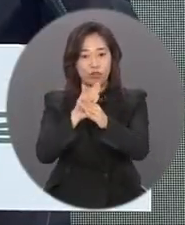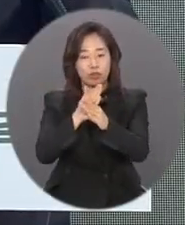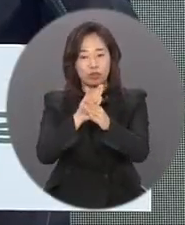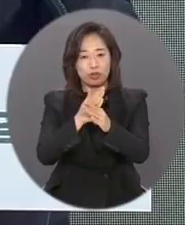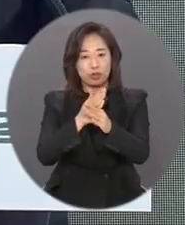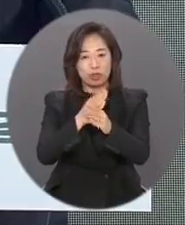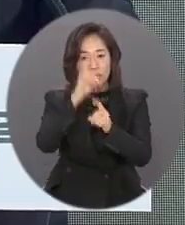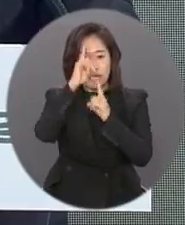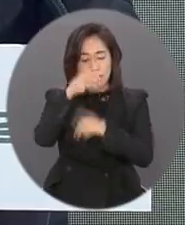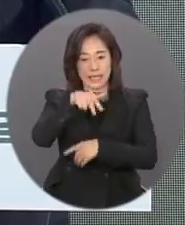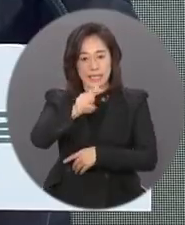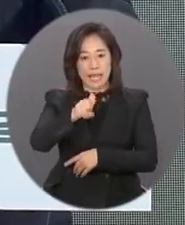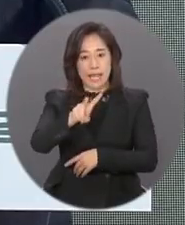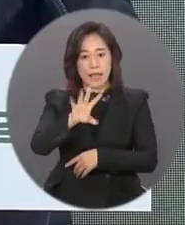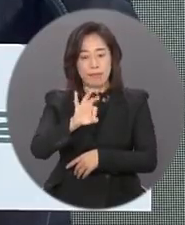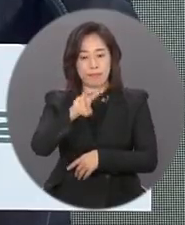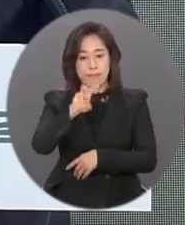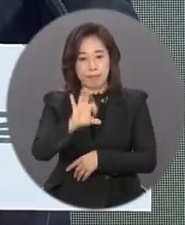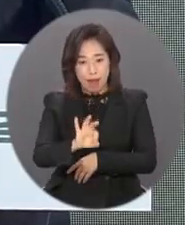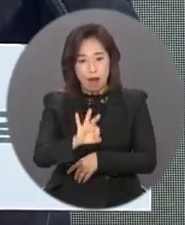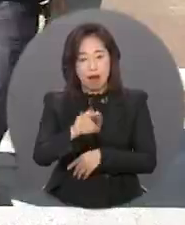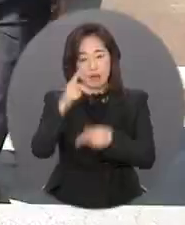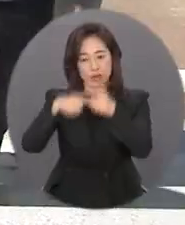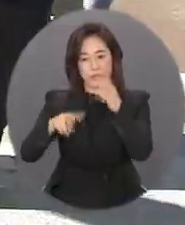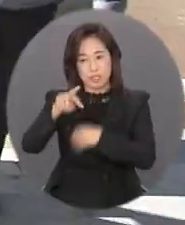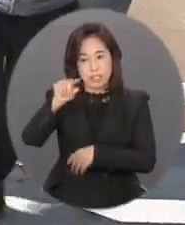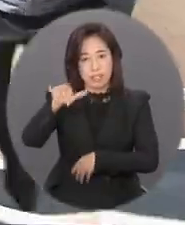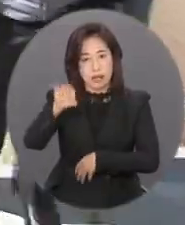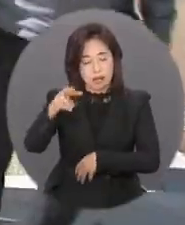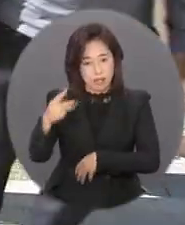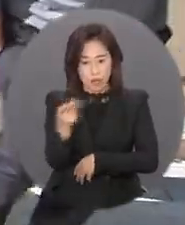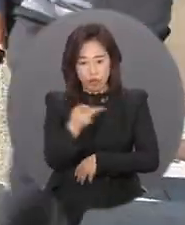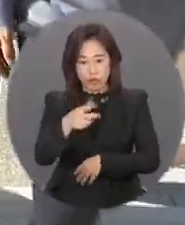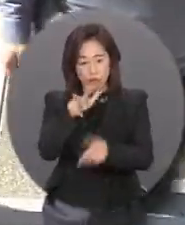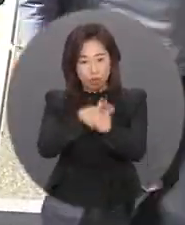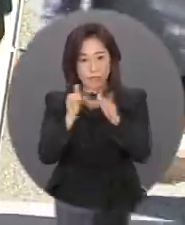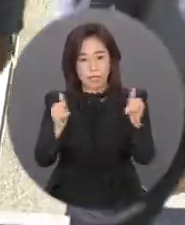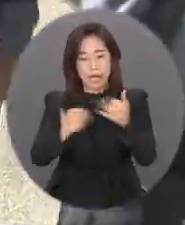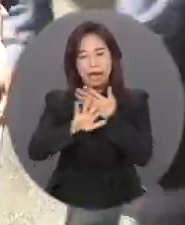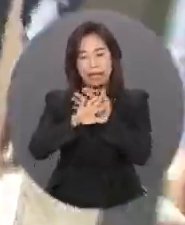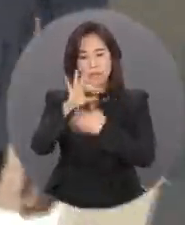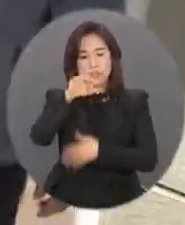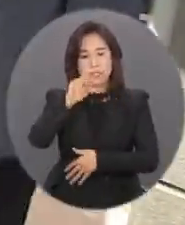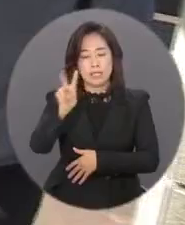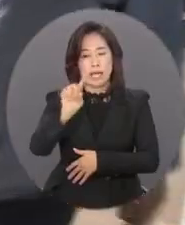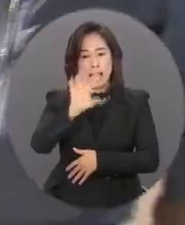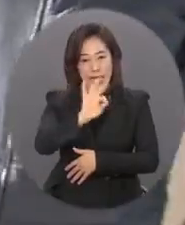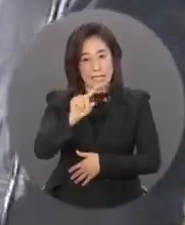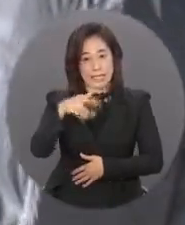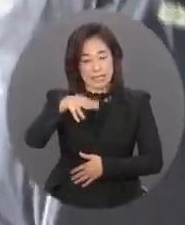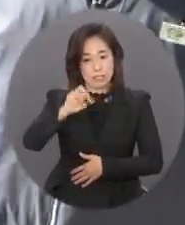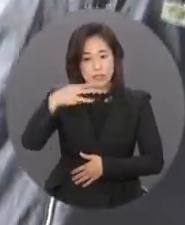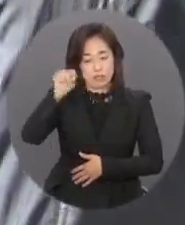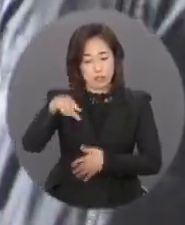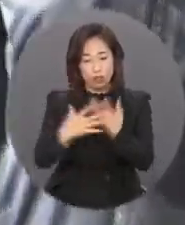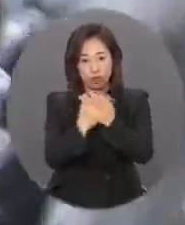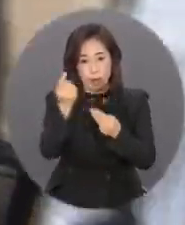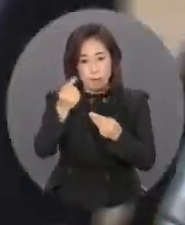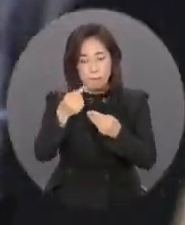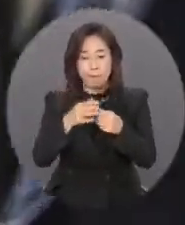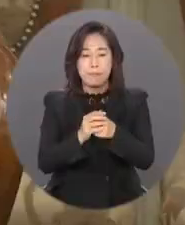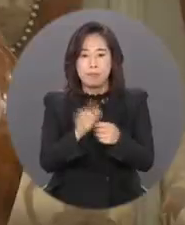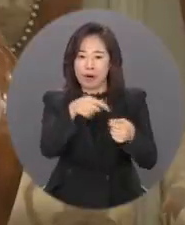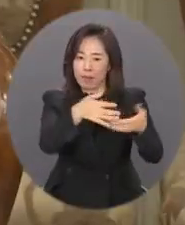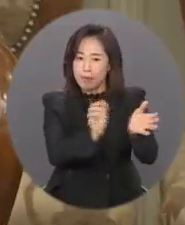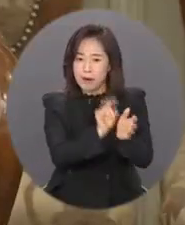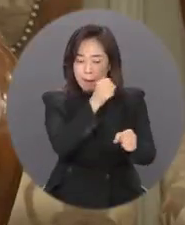것으로 나타나고 있는 이재명, 윤석열 후보. 때문에 안철수 후보 등 군소 후보와의 단일화 여부와 호남 민심이